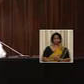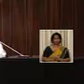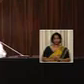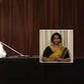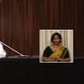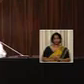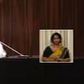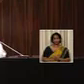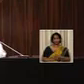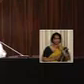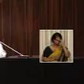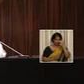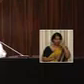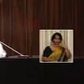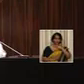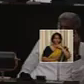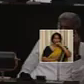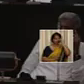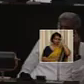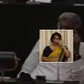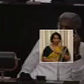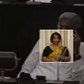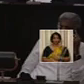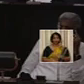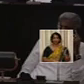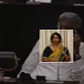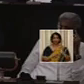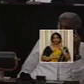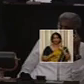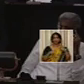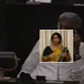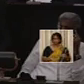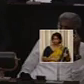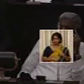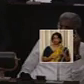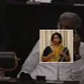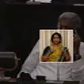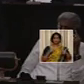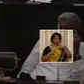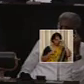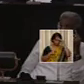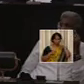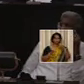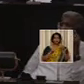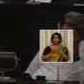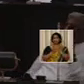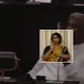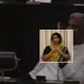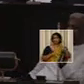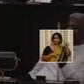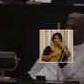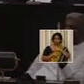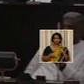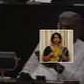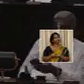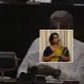මේ සභානායක නියෝජ්‍ය කතානායකතුමනි මේ සභාවේදී අද දිනත් පක්ෂ නායකතුමන් විපක්ෂ මන්ත්‍රීවරුණු ඒ